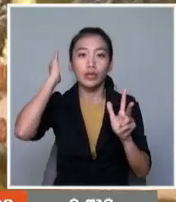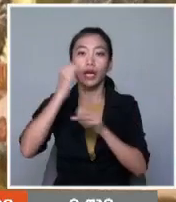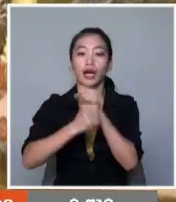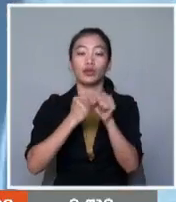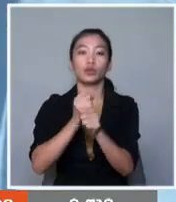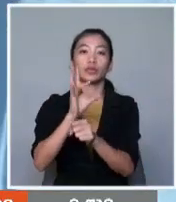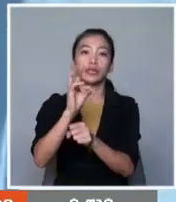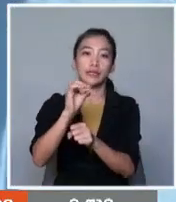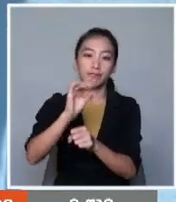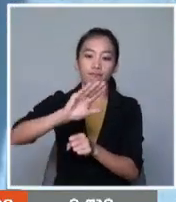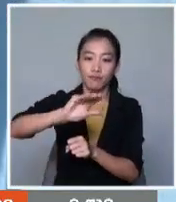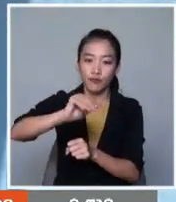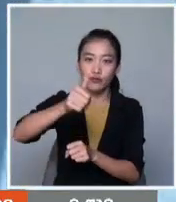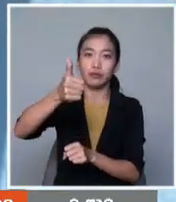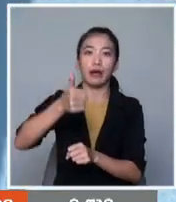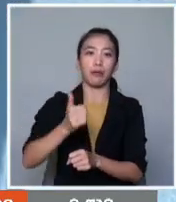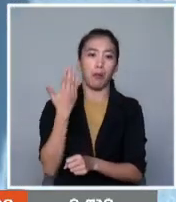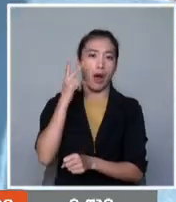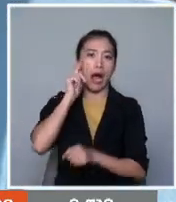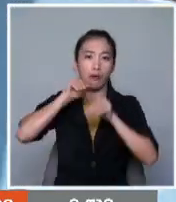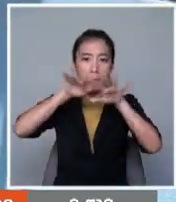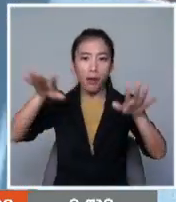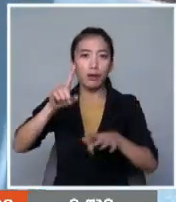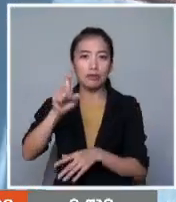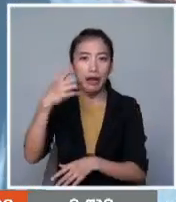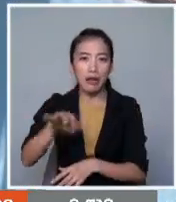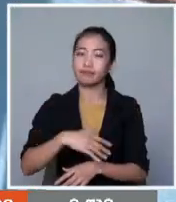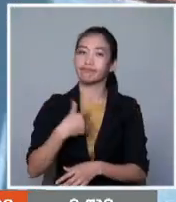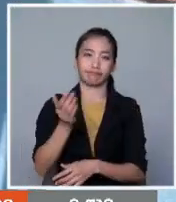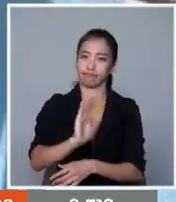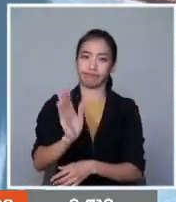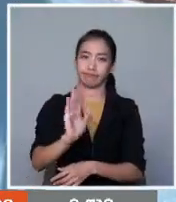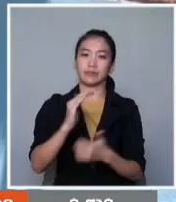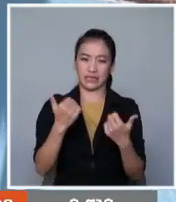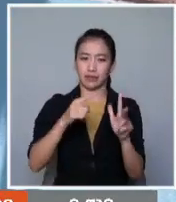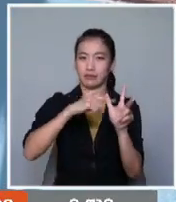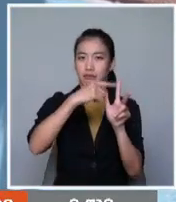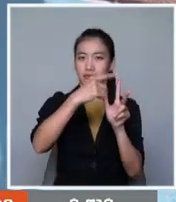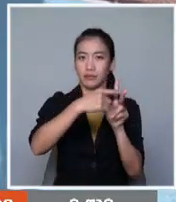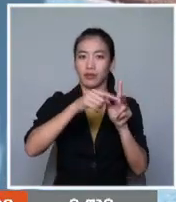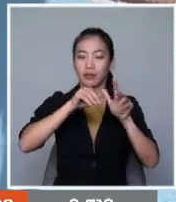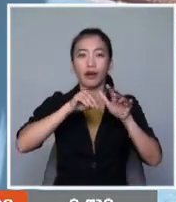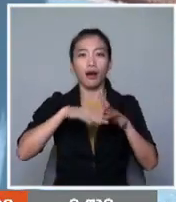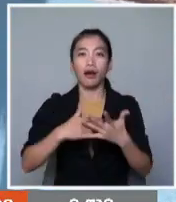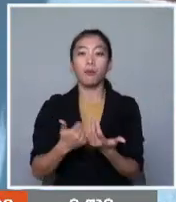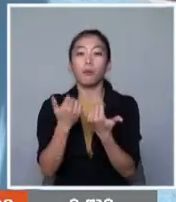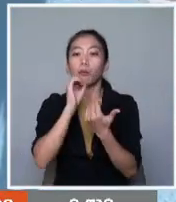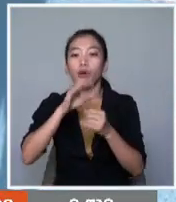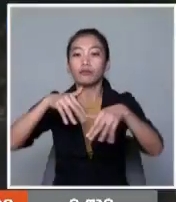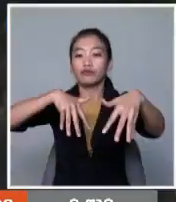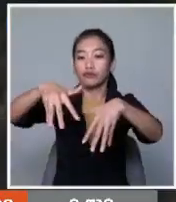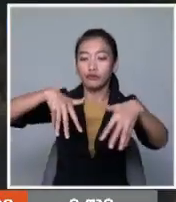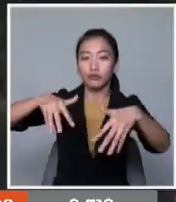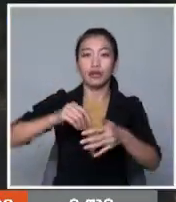ขึ้นไม่ได้เสียชีวิตตามที่มีสื่อรายงานนะคะแจ้งเตือนไปยังประชาชนร้านค้าร้านอาหารต้องปฏิบัติ